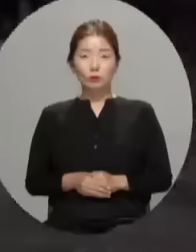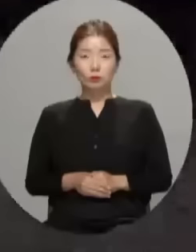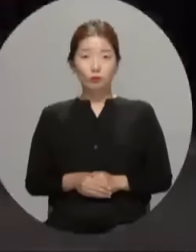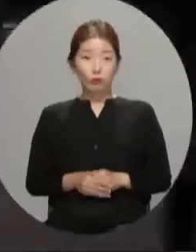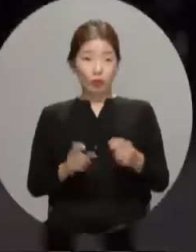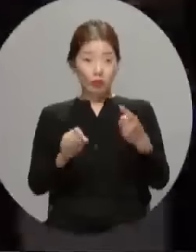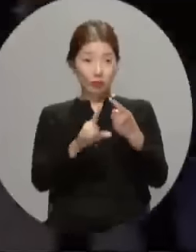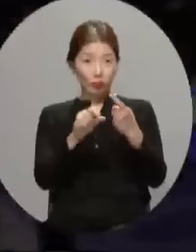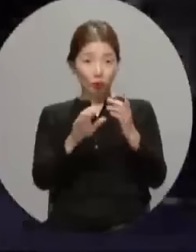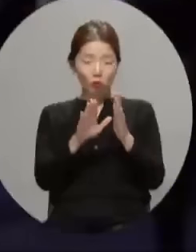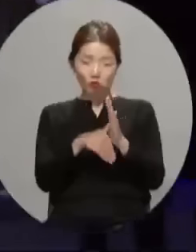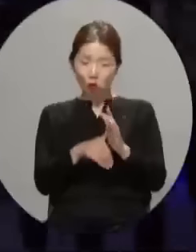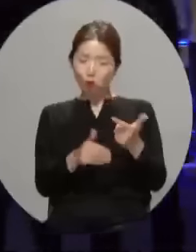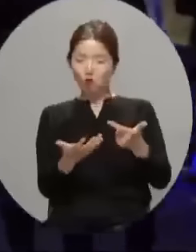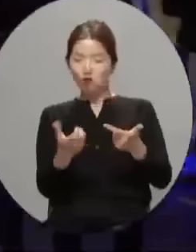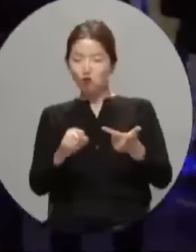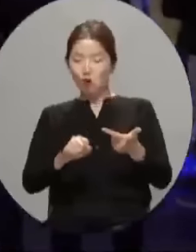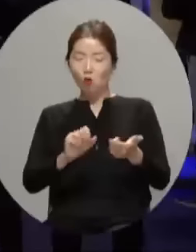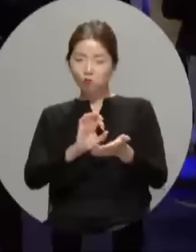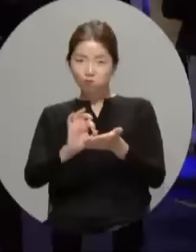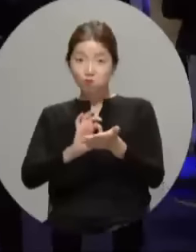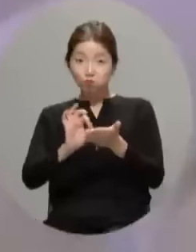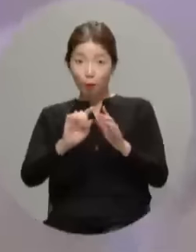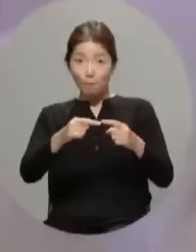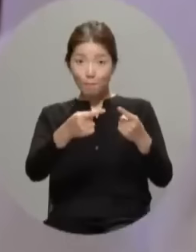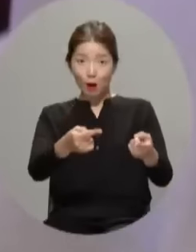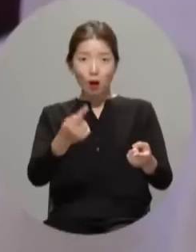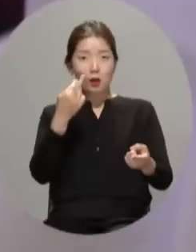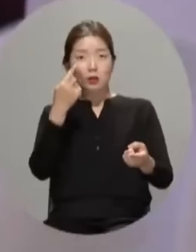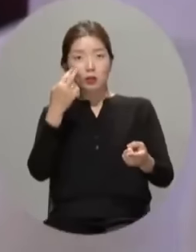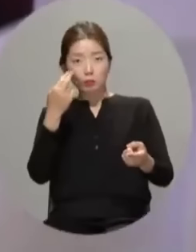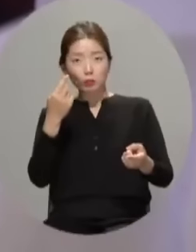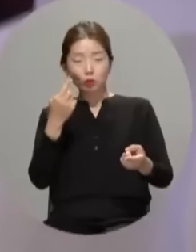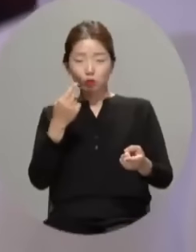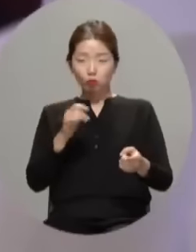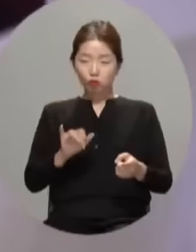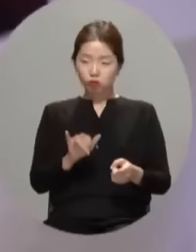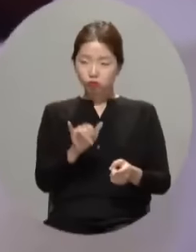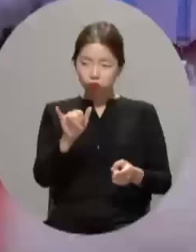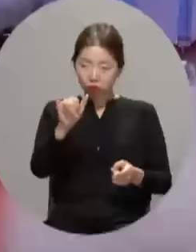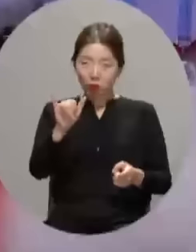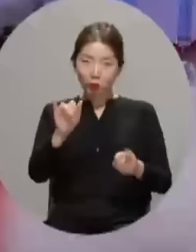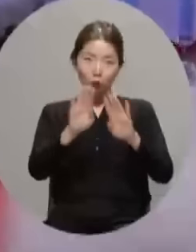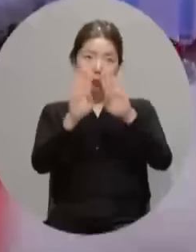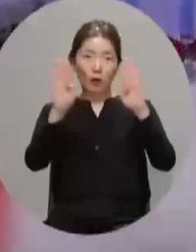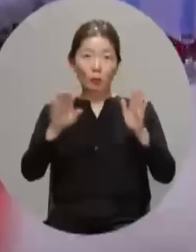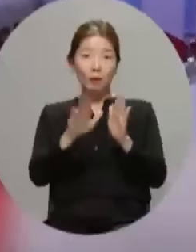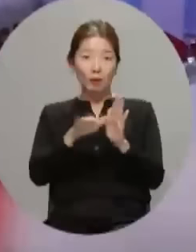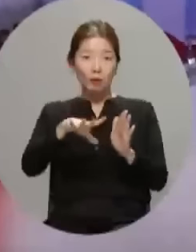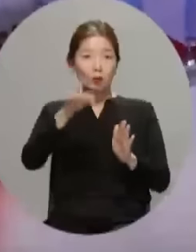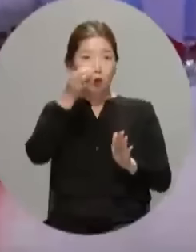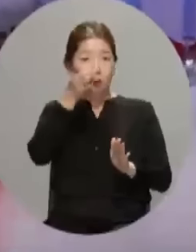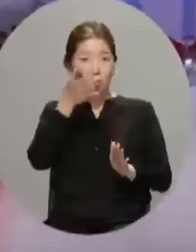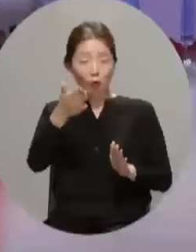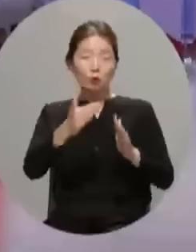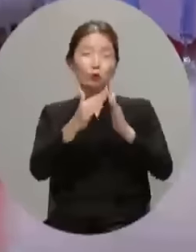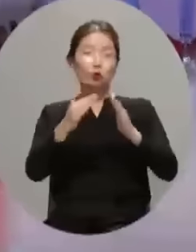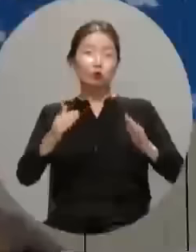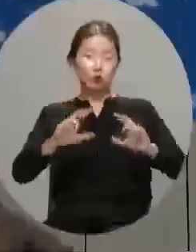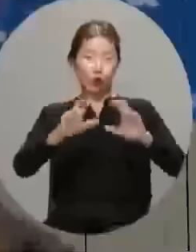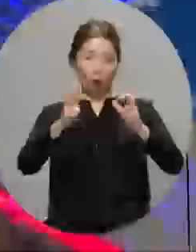지난 1월 혈세 6억 원을 지원받아 참가한 미국 CES 가전 박람회에서 처음 공개된 전주산